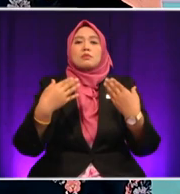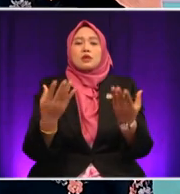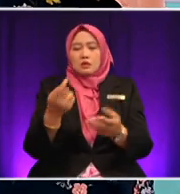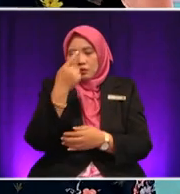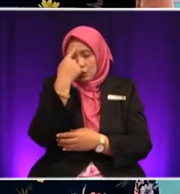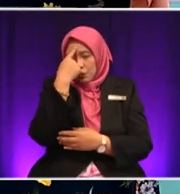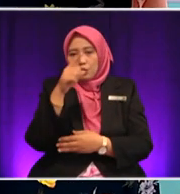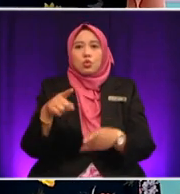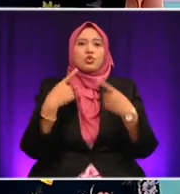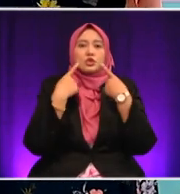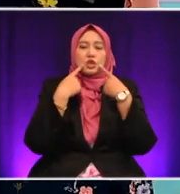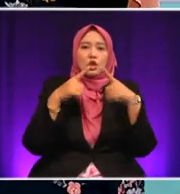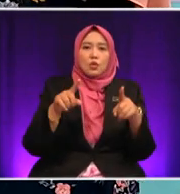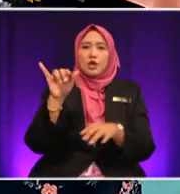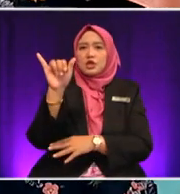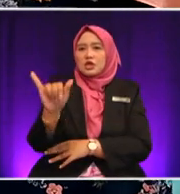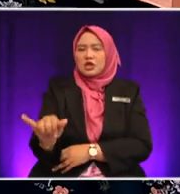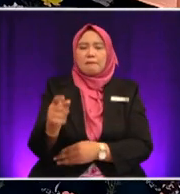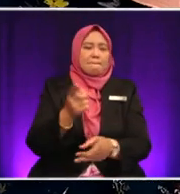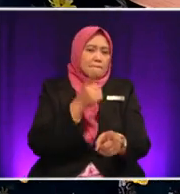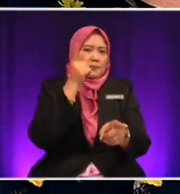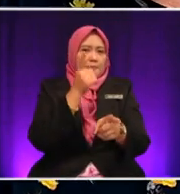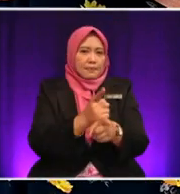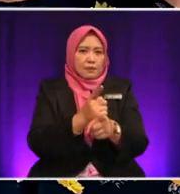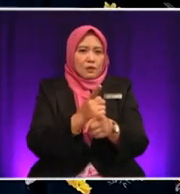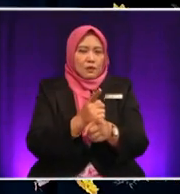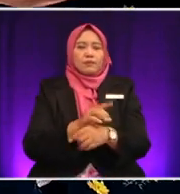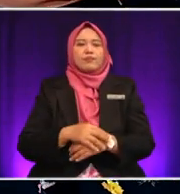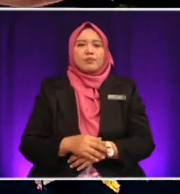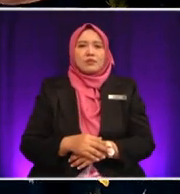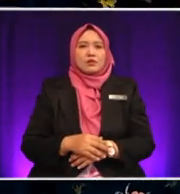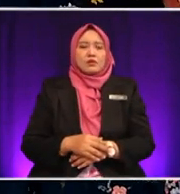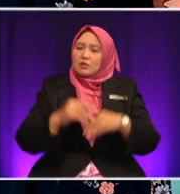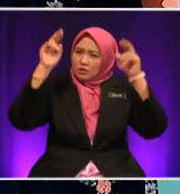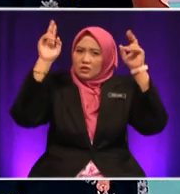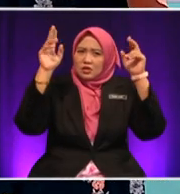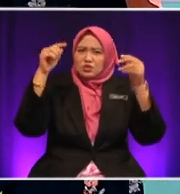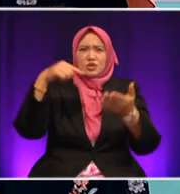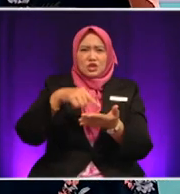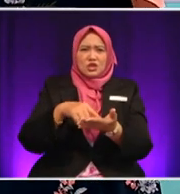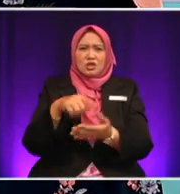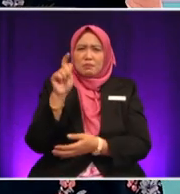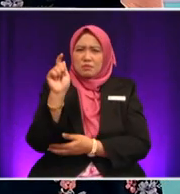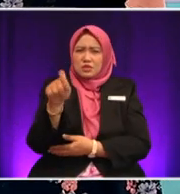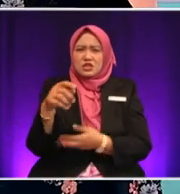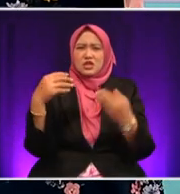alasan yang kuku sebab Kacu ini pelukan sedikit pembacaan dia tak boleh